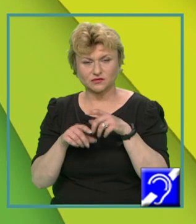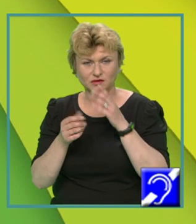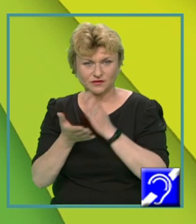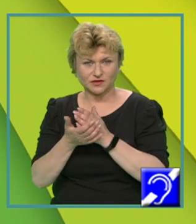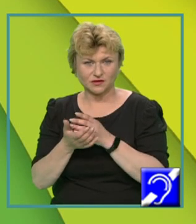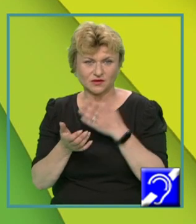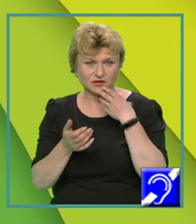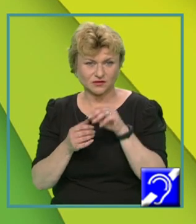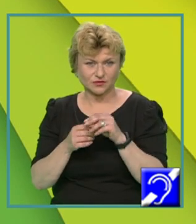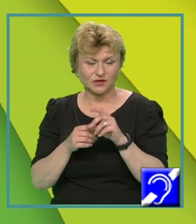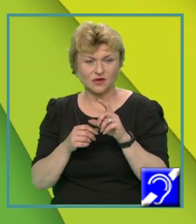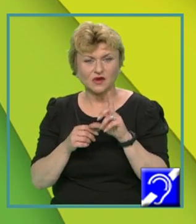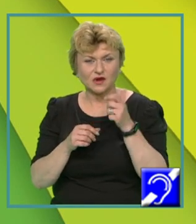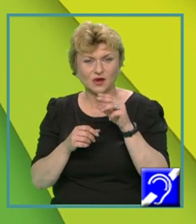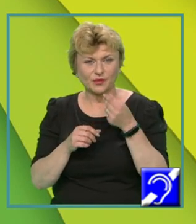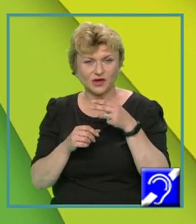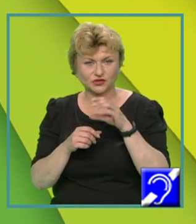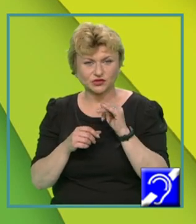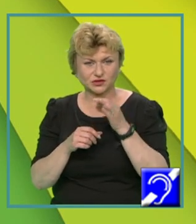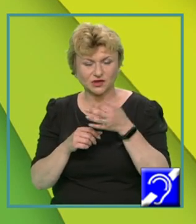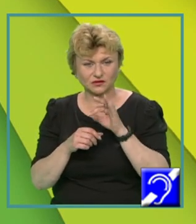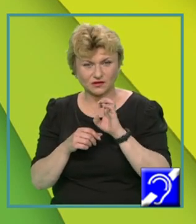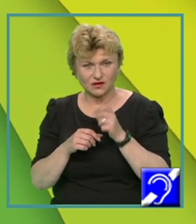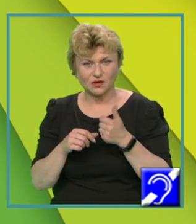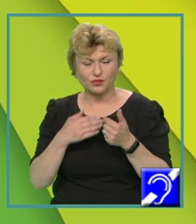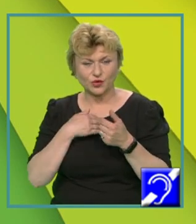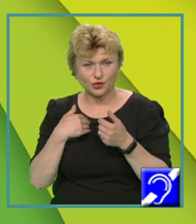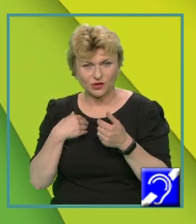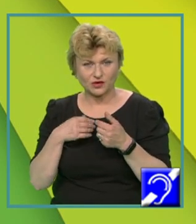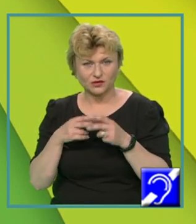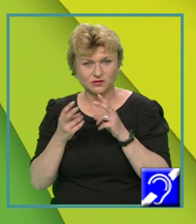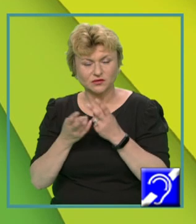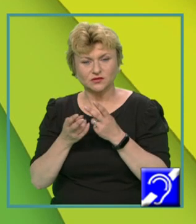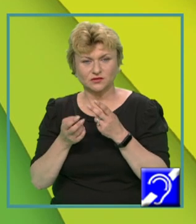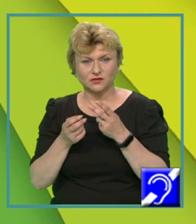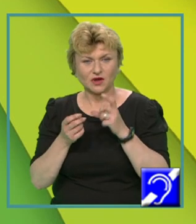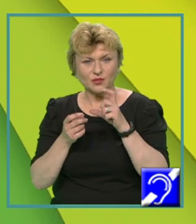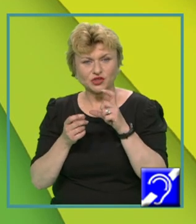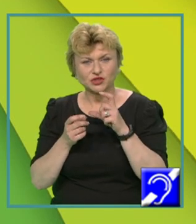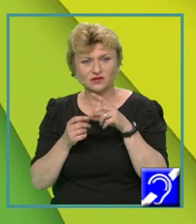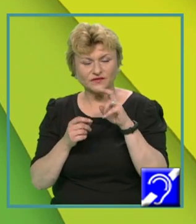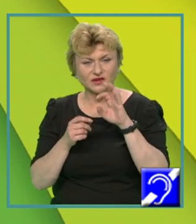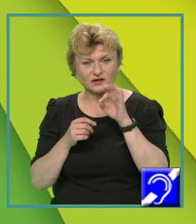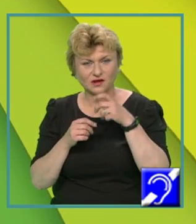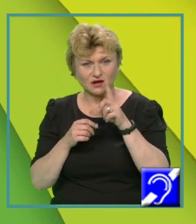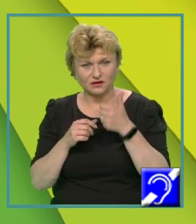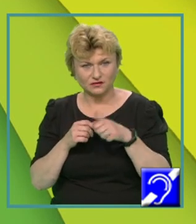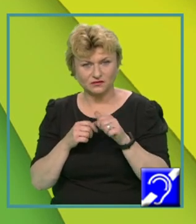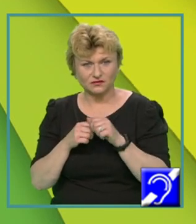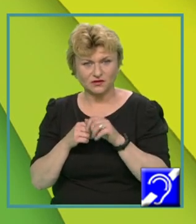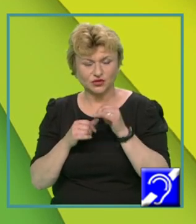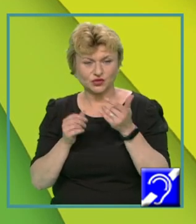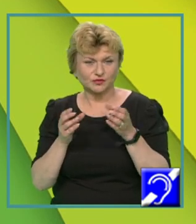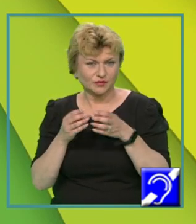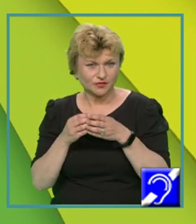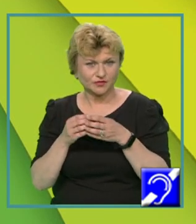exemplu, capacitatea pulmonară, observație, suma dintre capacitatea vitală și volumul curent. Iar scheletul uman cuprinde